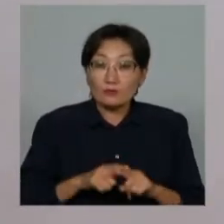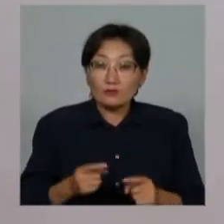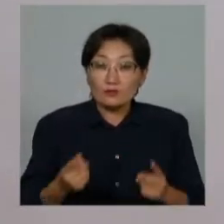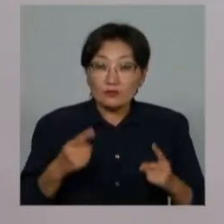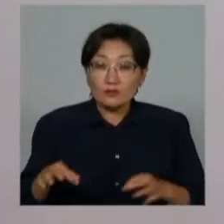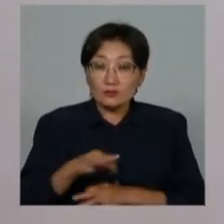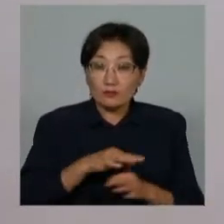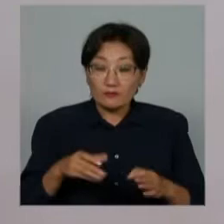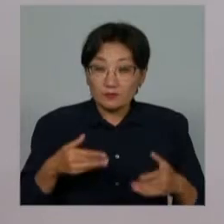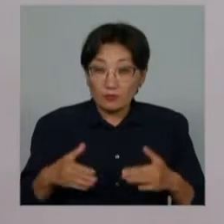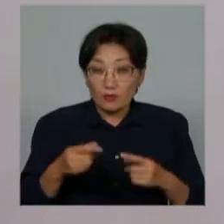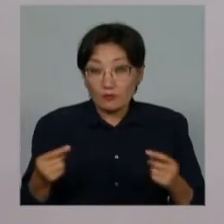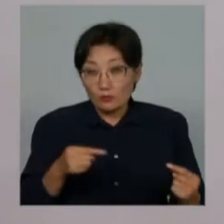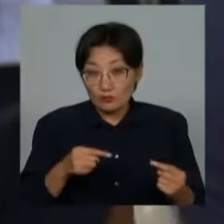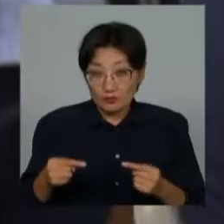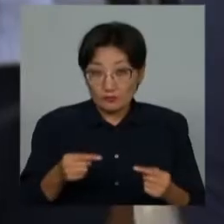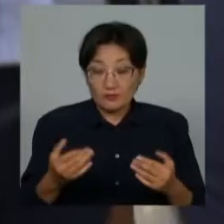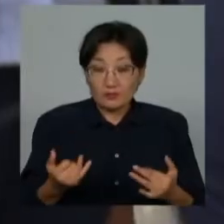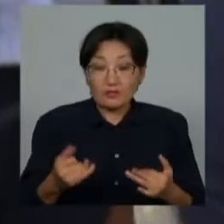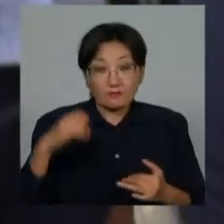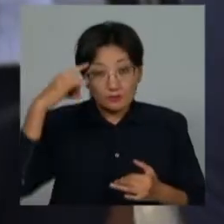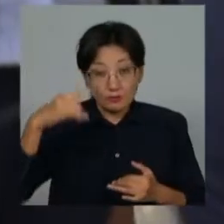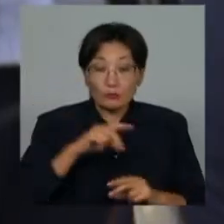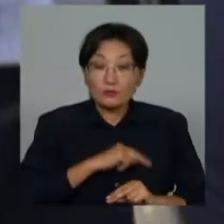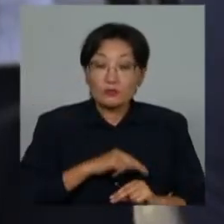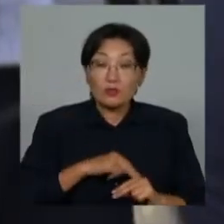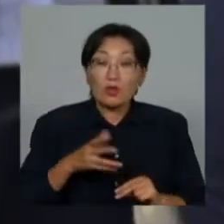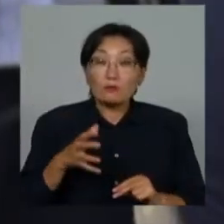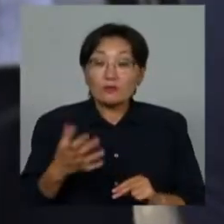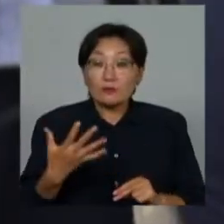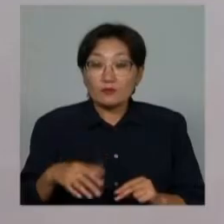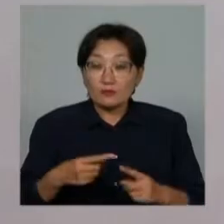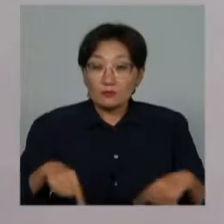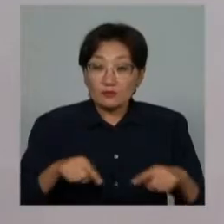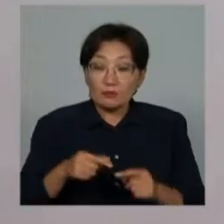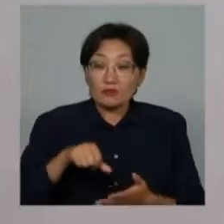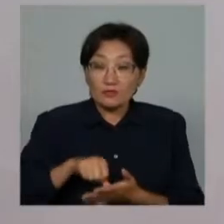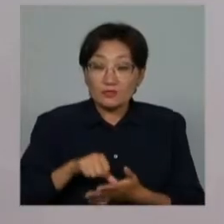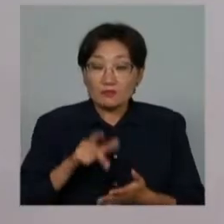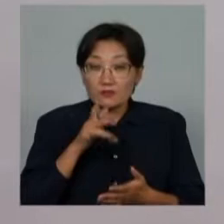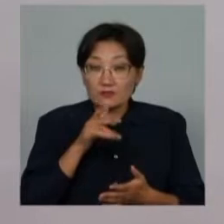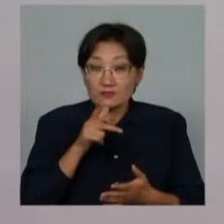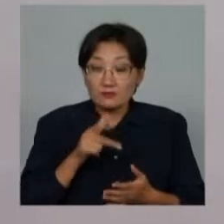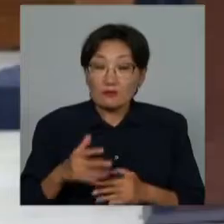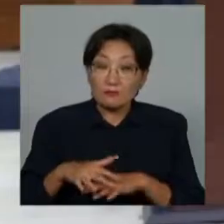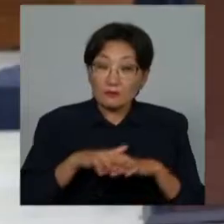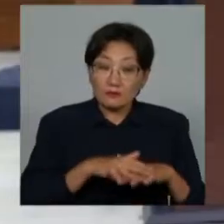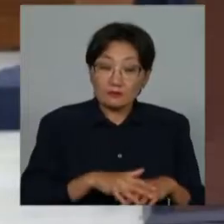во взаимоотношениях друг с другом. Сейчас в Казахстане работают 550 компаний с участием корейского